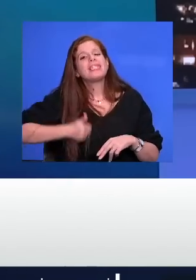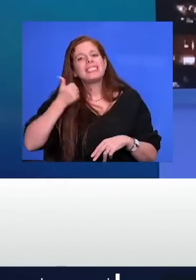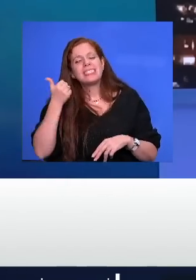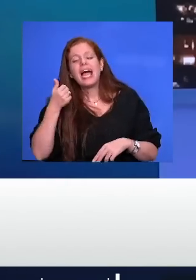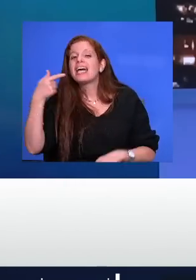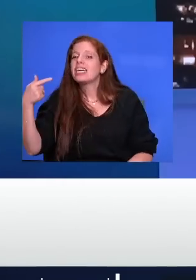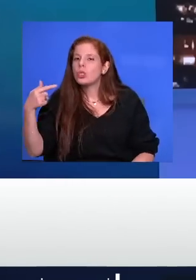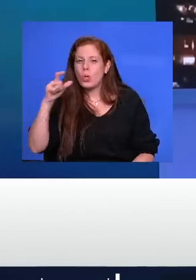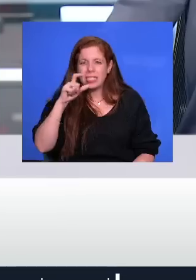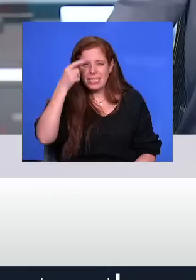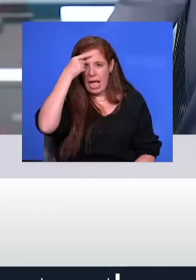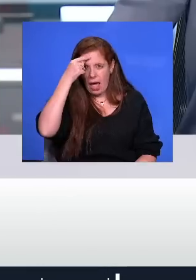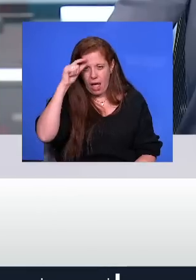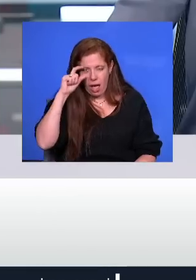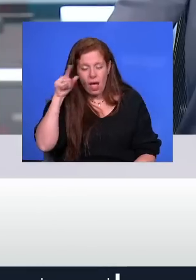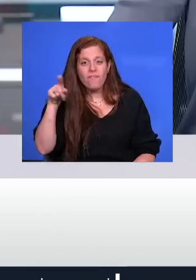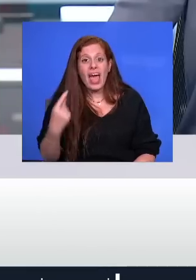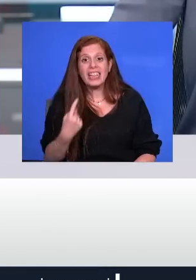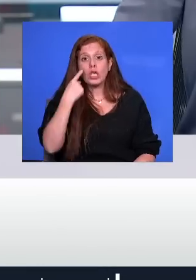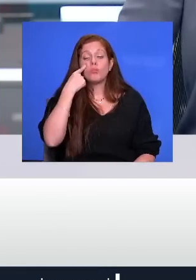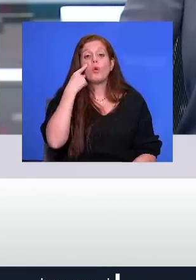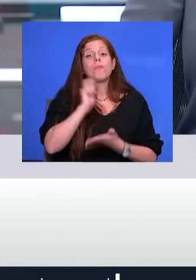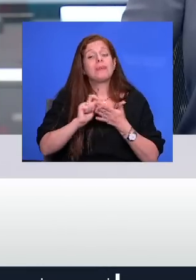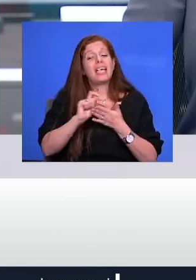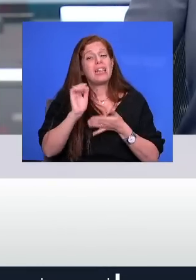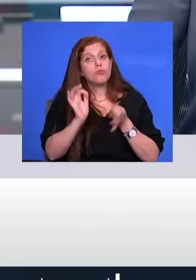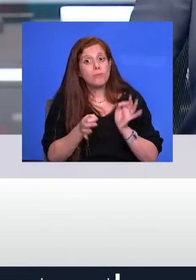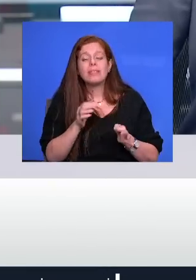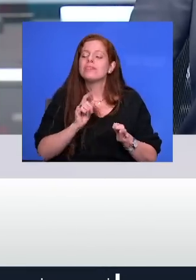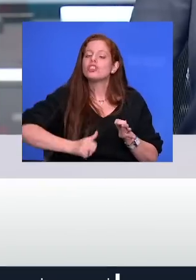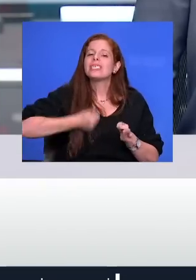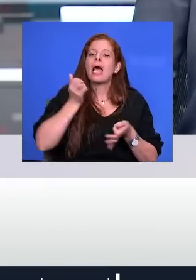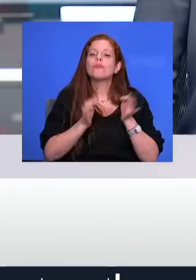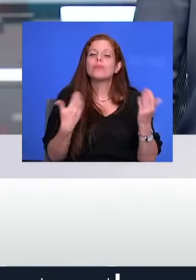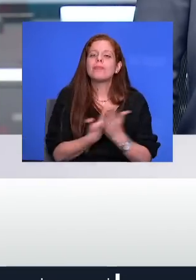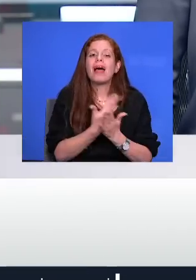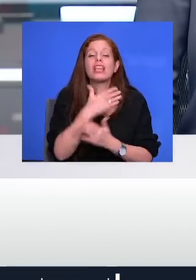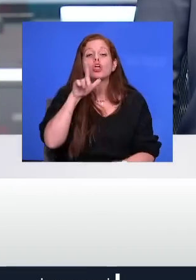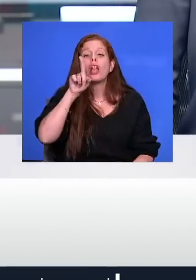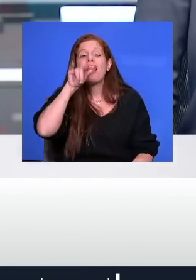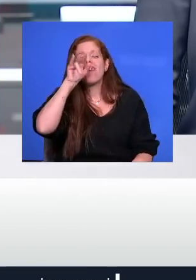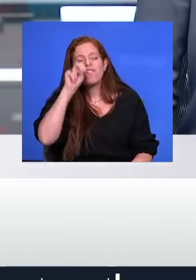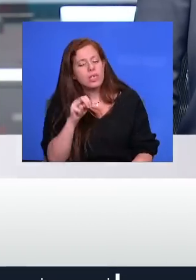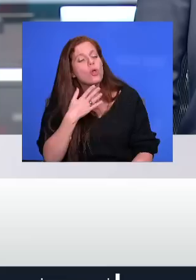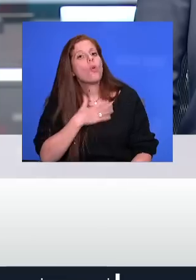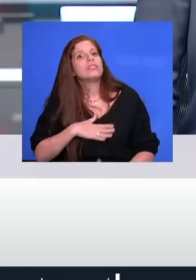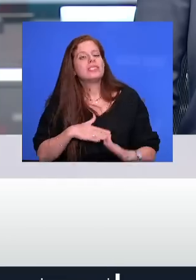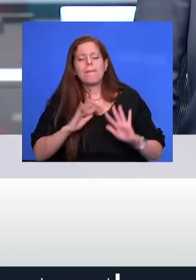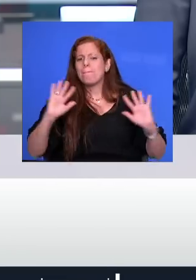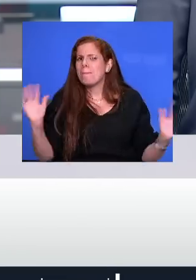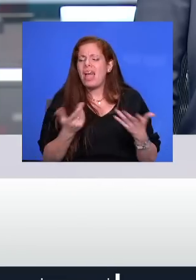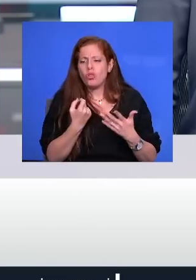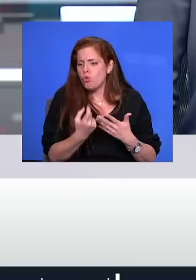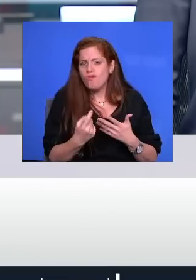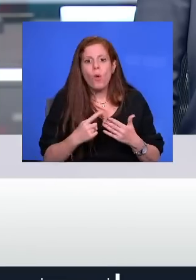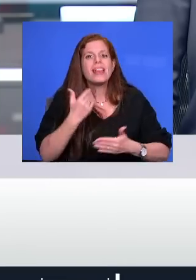סער, וההתרשמות במשרד המשפטים היא ששר המשפטים החדש לוין מתכוון לקדם מאוד מהר, תוך שבועות,